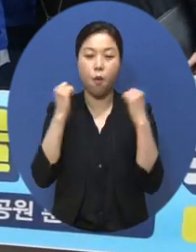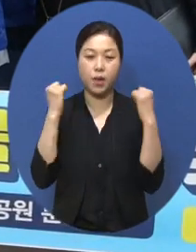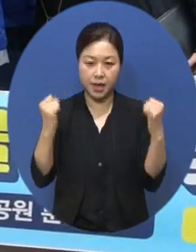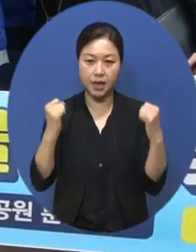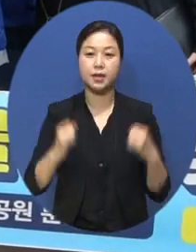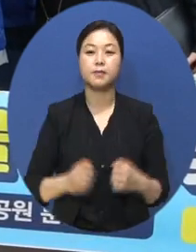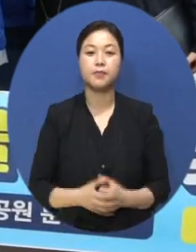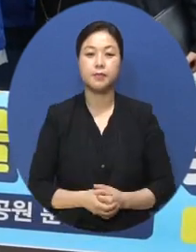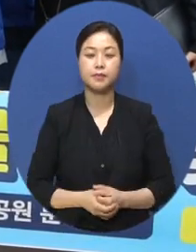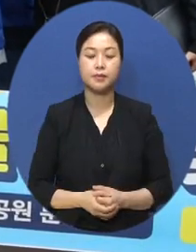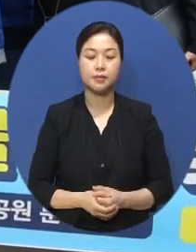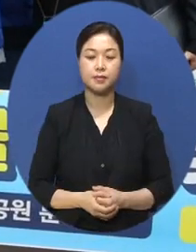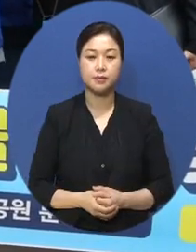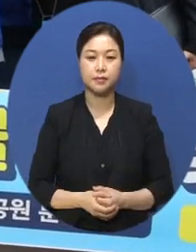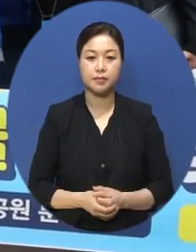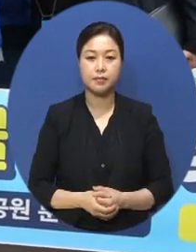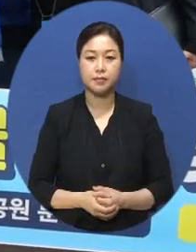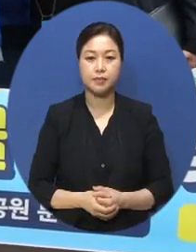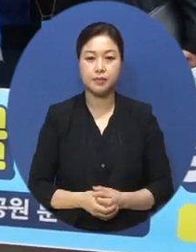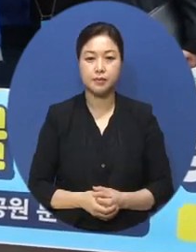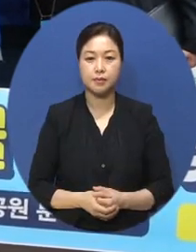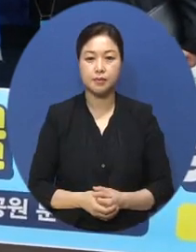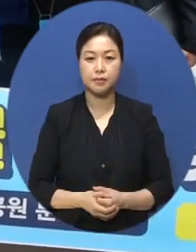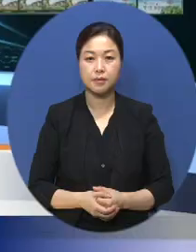복지TV 경기방송 권용찬입니다.